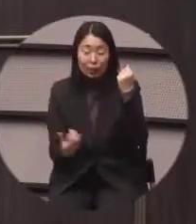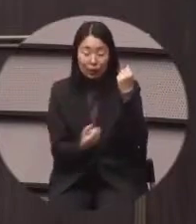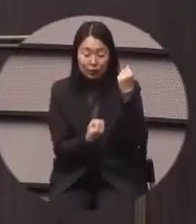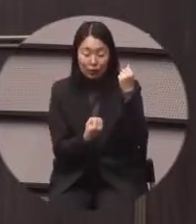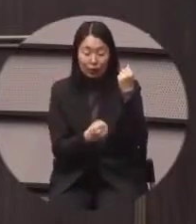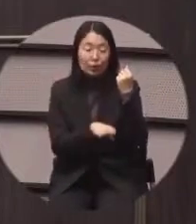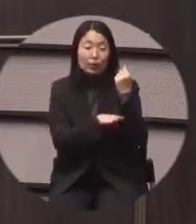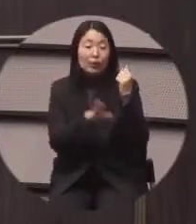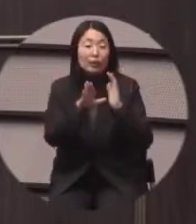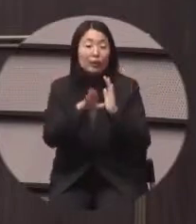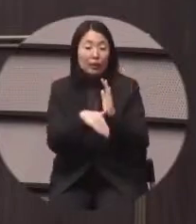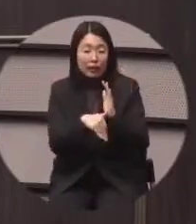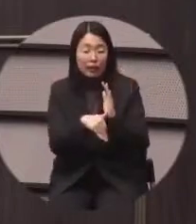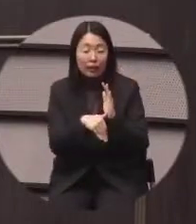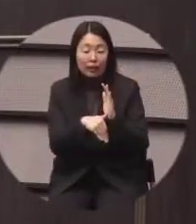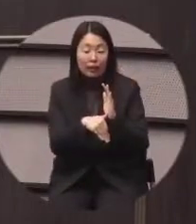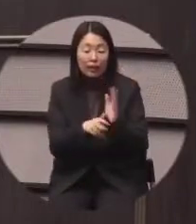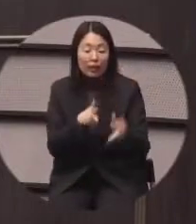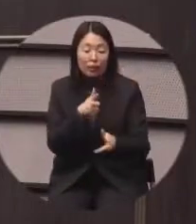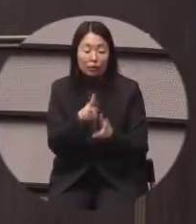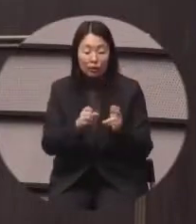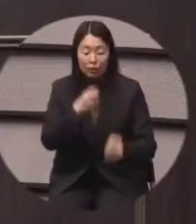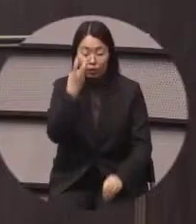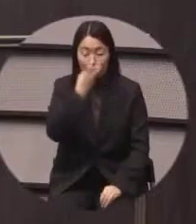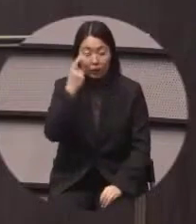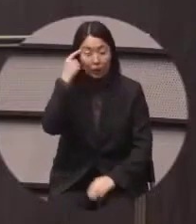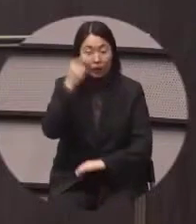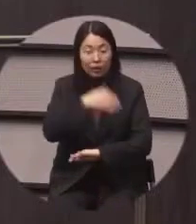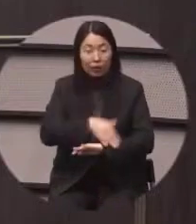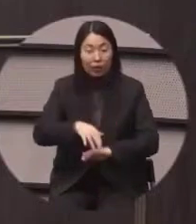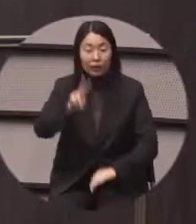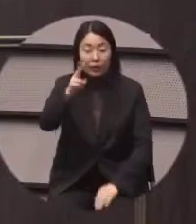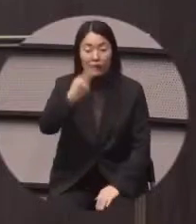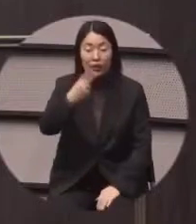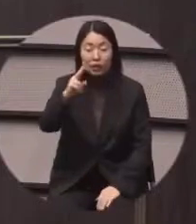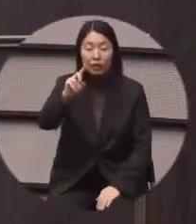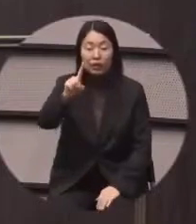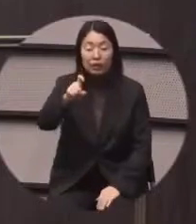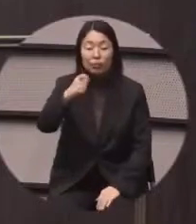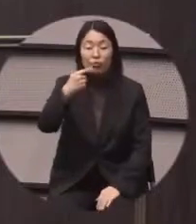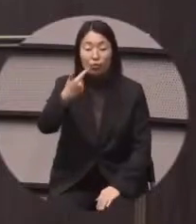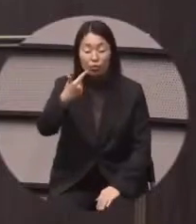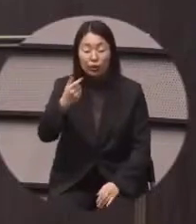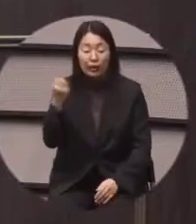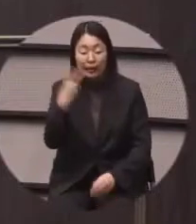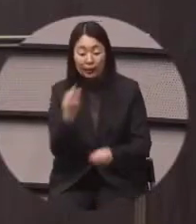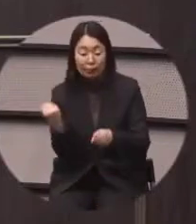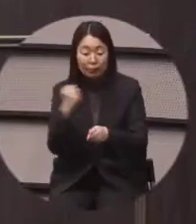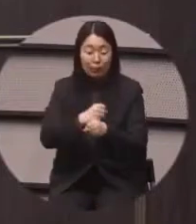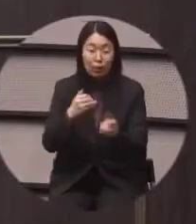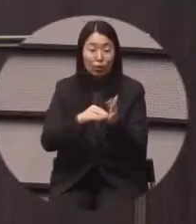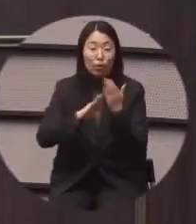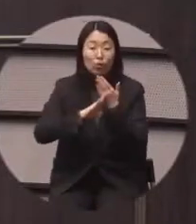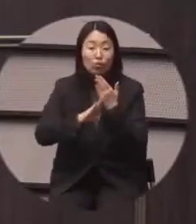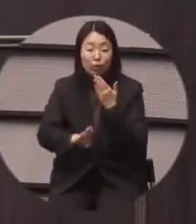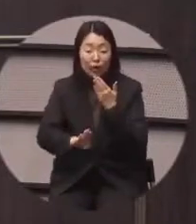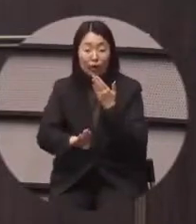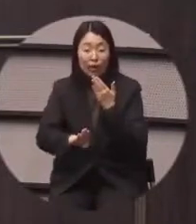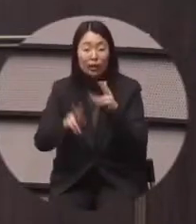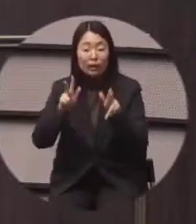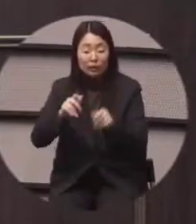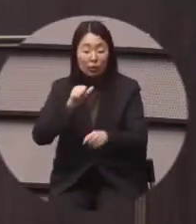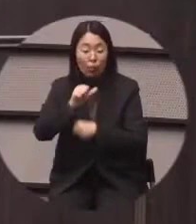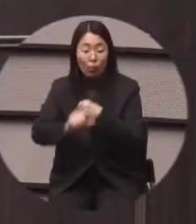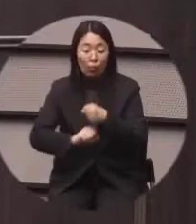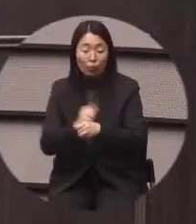정비 기본계획을 2016년도 7월에 재수립한 이후 기준 연도로부터 5년이